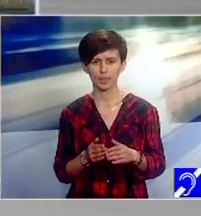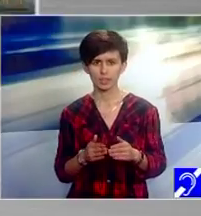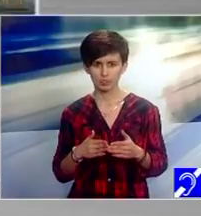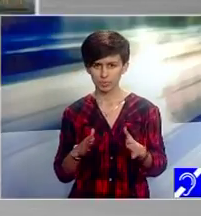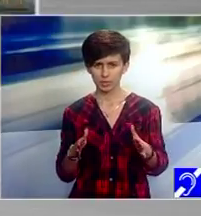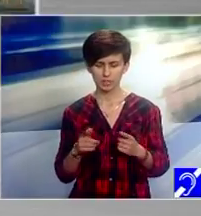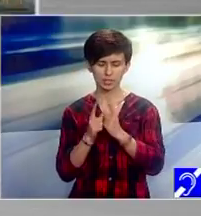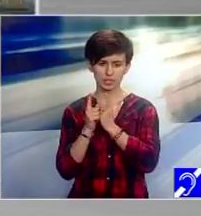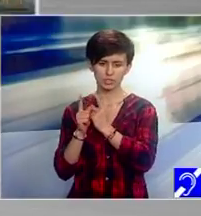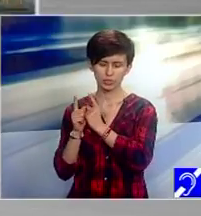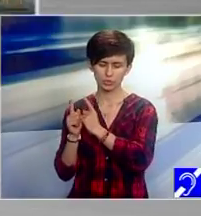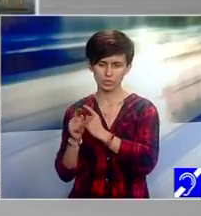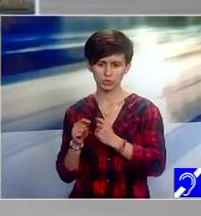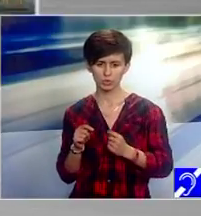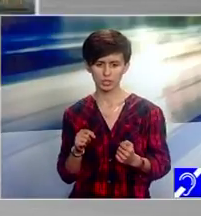de